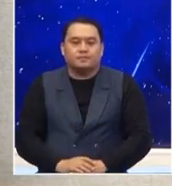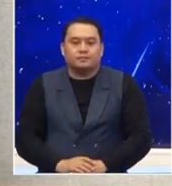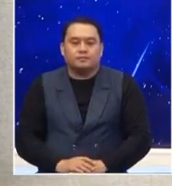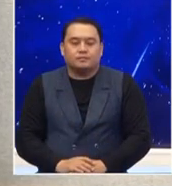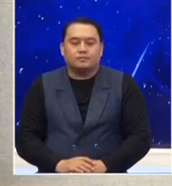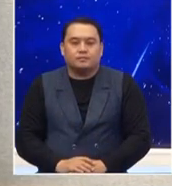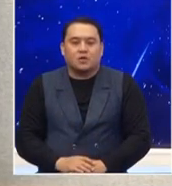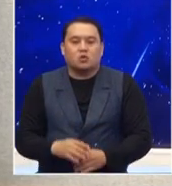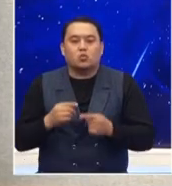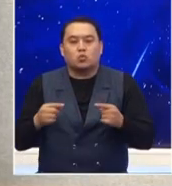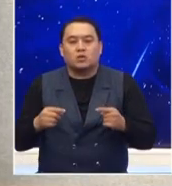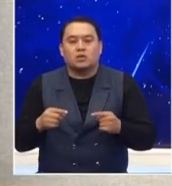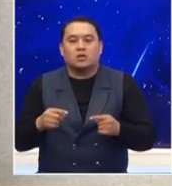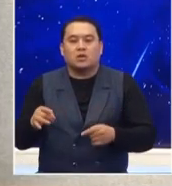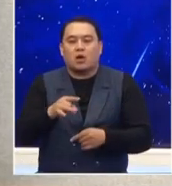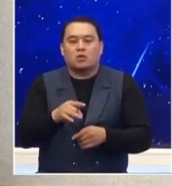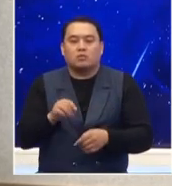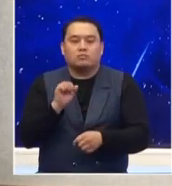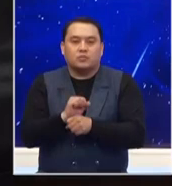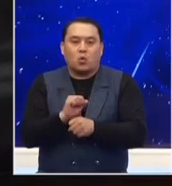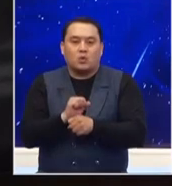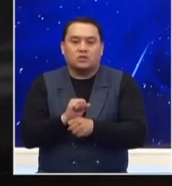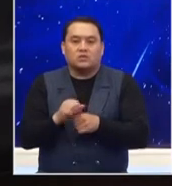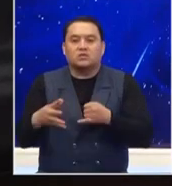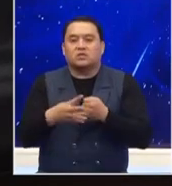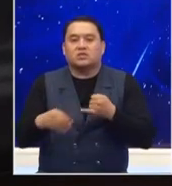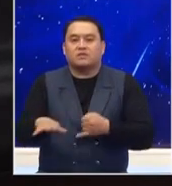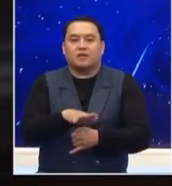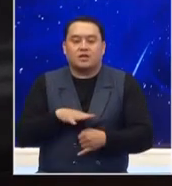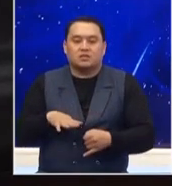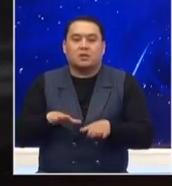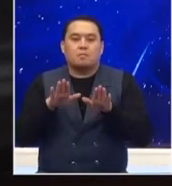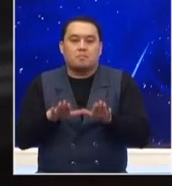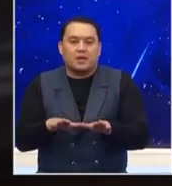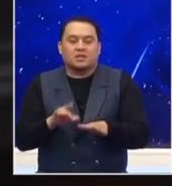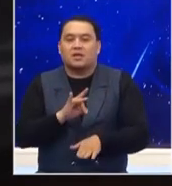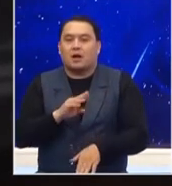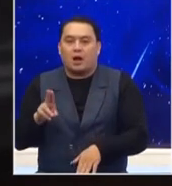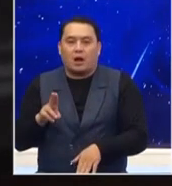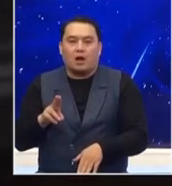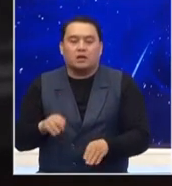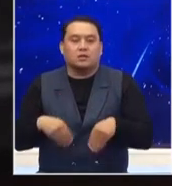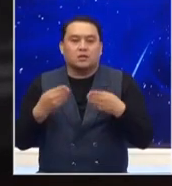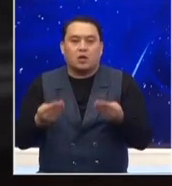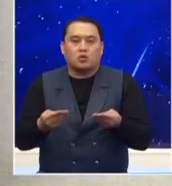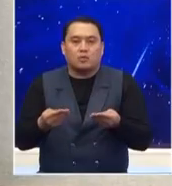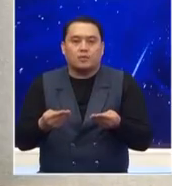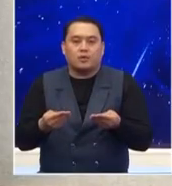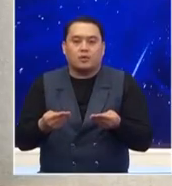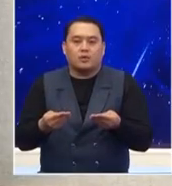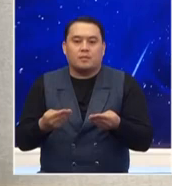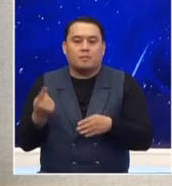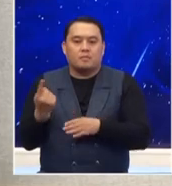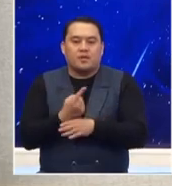Другие районы чуть-чуть подождут. Хорошо. Вот где свеклосеющие. С местного, даже республика Бермеседа, местный, да, берег